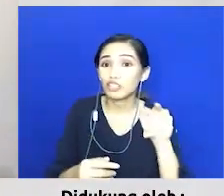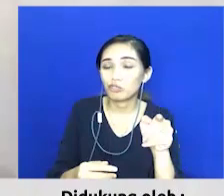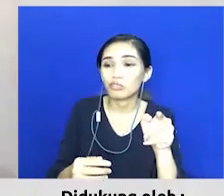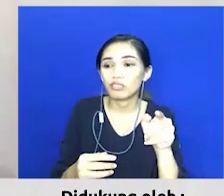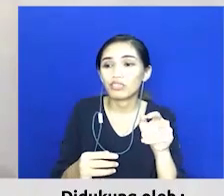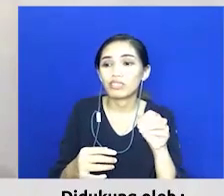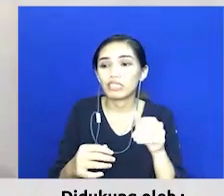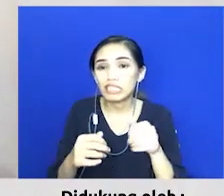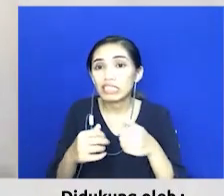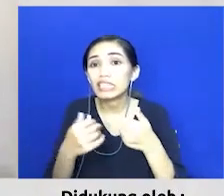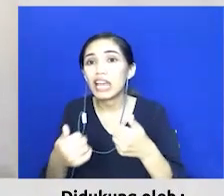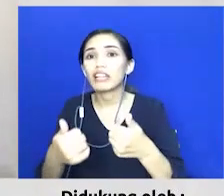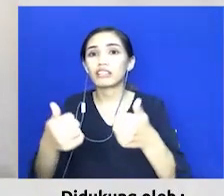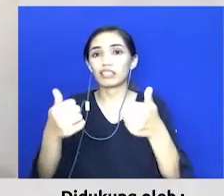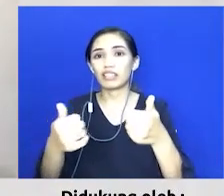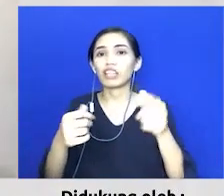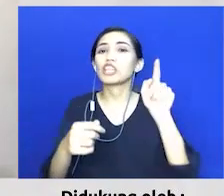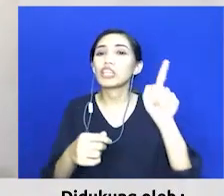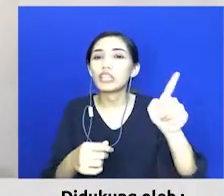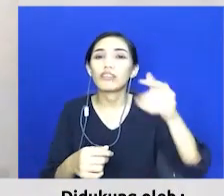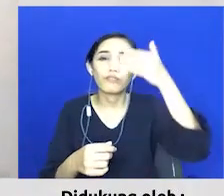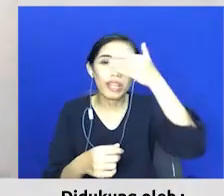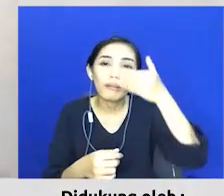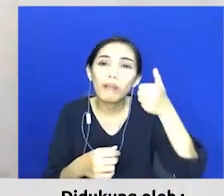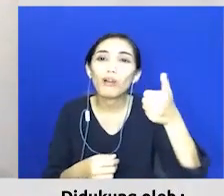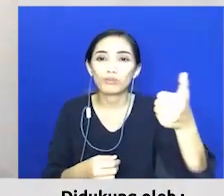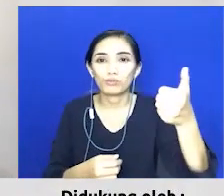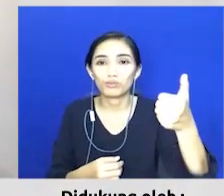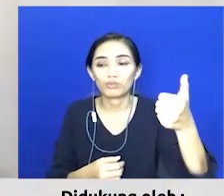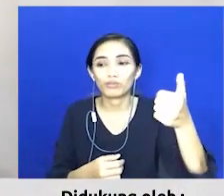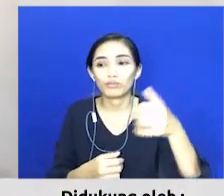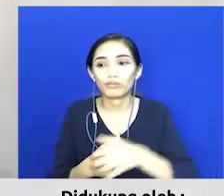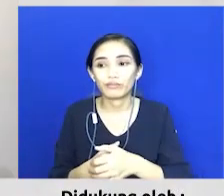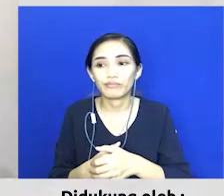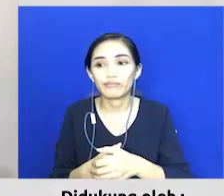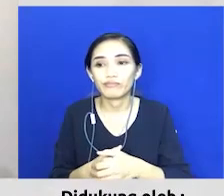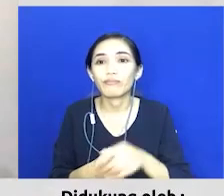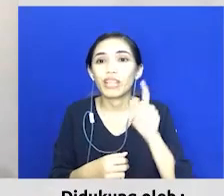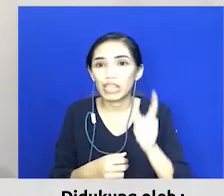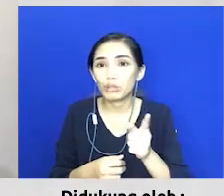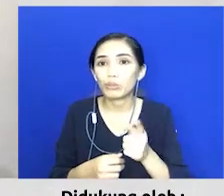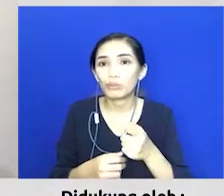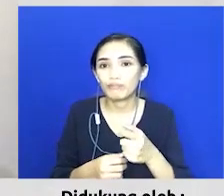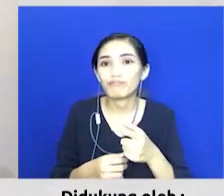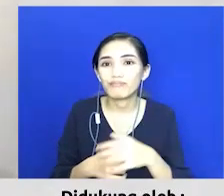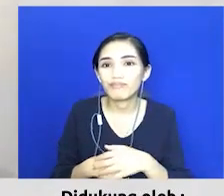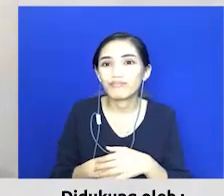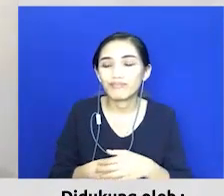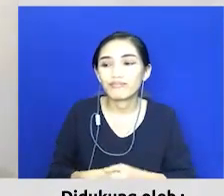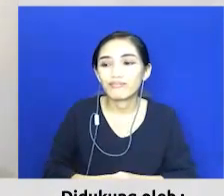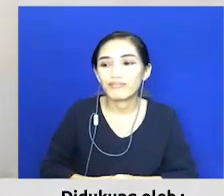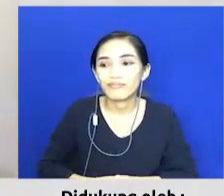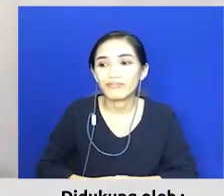luas masyarakat, makin luas tingkat-tingkatnya itu, dialah yang nanti akan dinamakan, ini film baik. Ini ya,